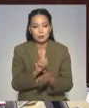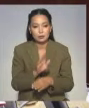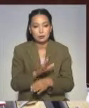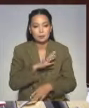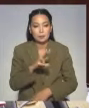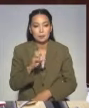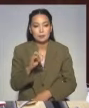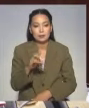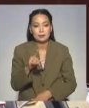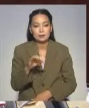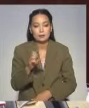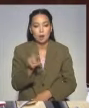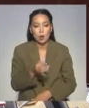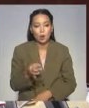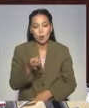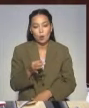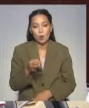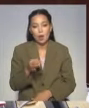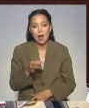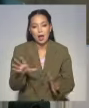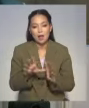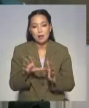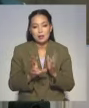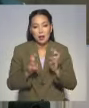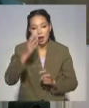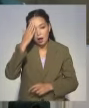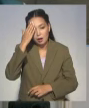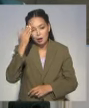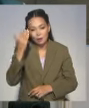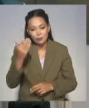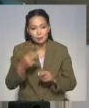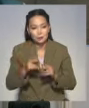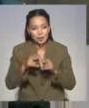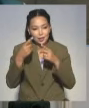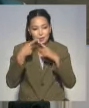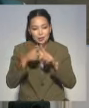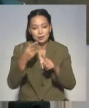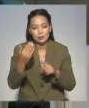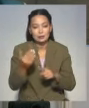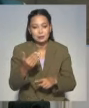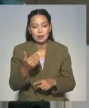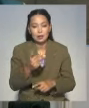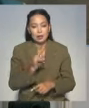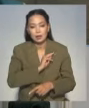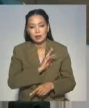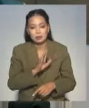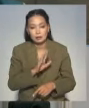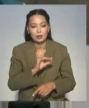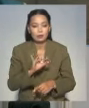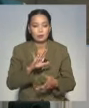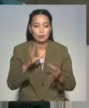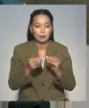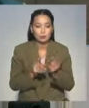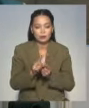Маңғыстау облысының әкімдігі энергетикалық комбинаттың қолданыстағы жабдықтардың іске қосу және жаңғырту бойынша